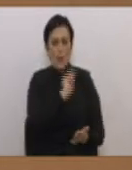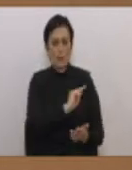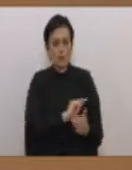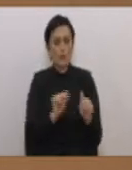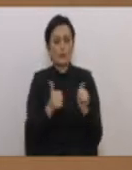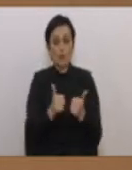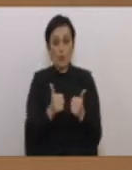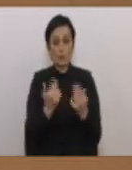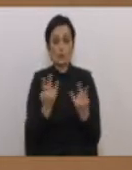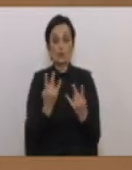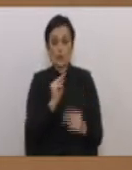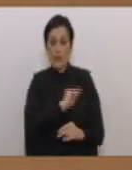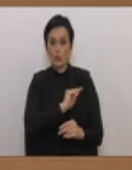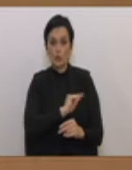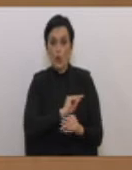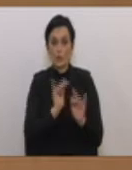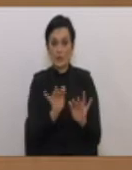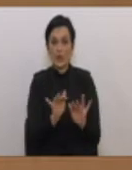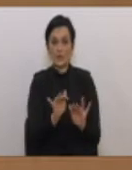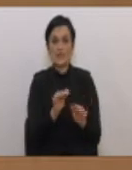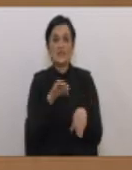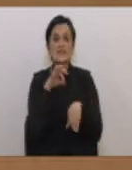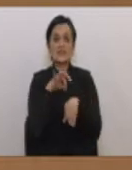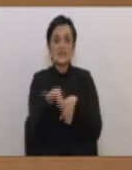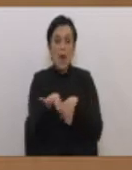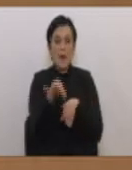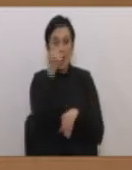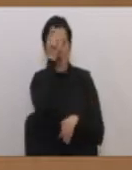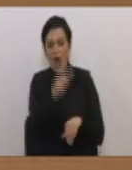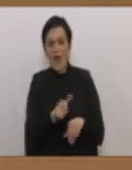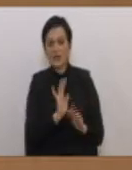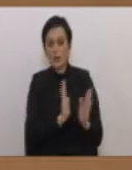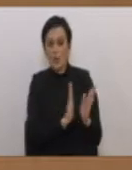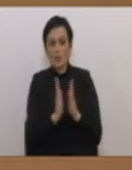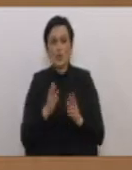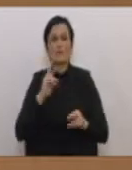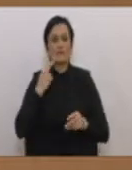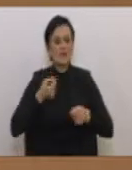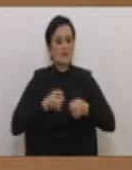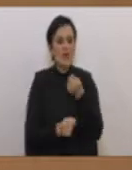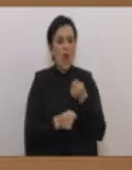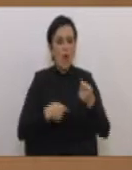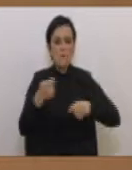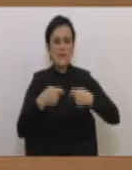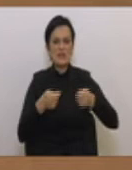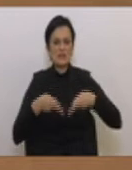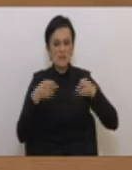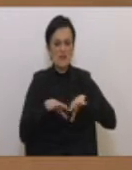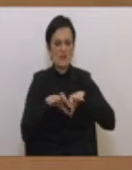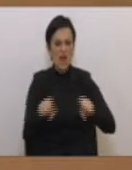უნდა მუშაობდეს. წამება, არაადამიანური მომხრობა, გაუპატიურება, ბიზნესის რეგეტი,